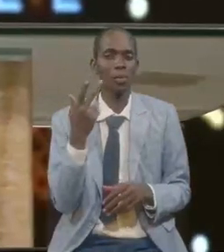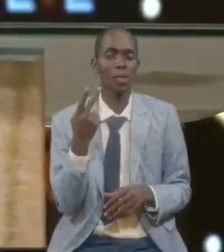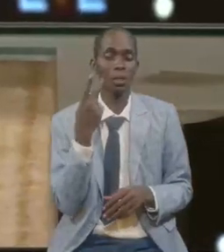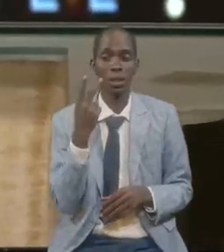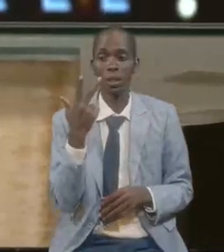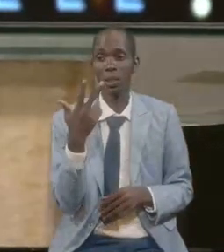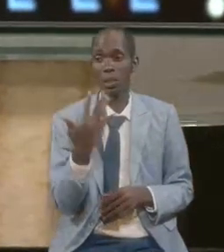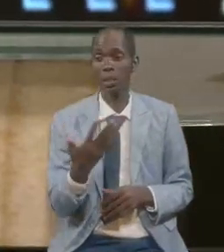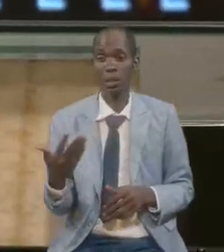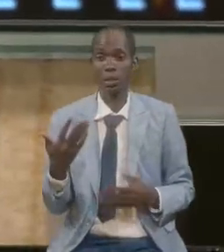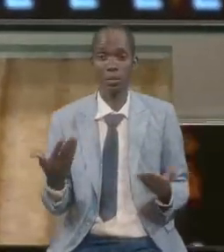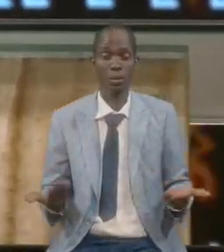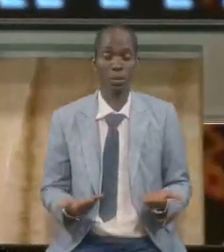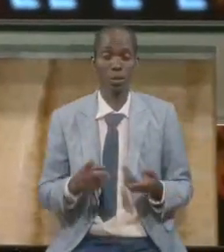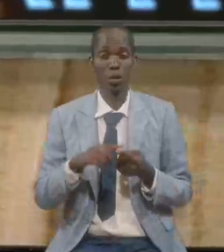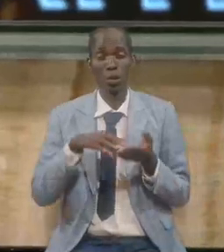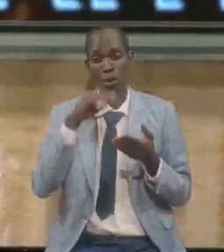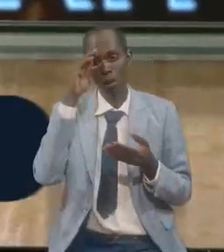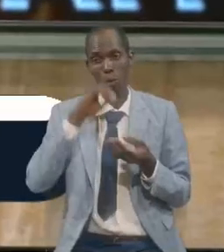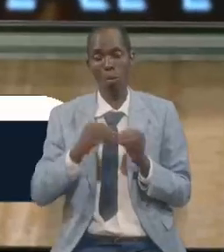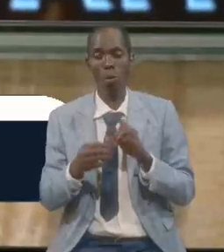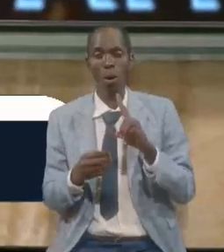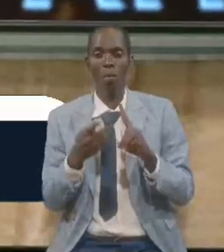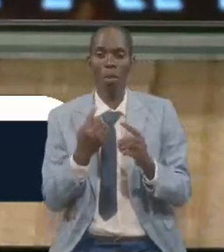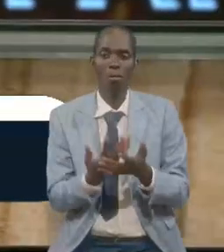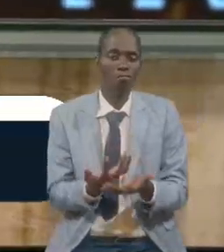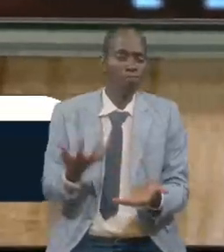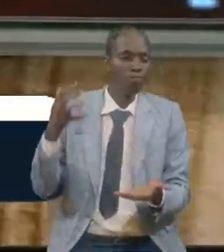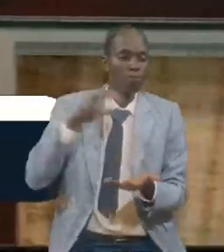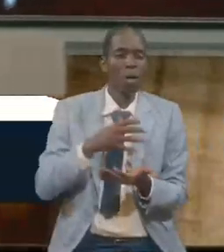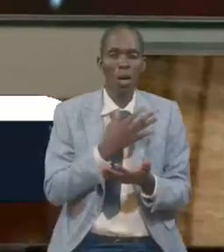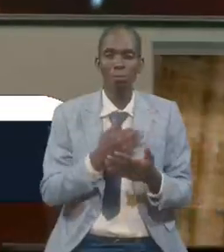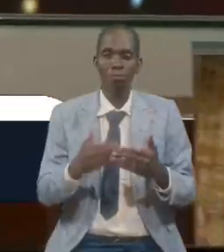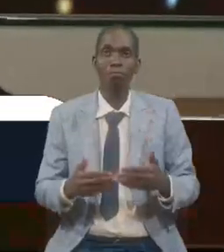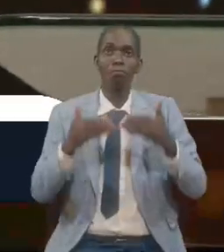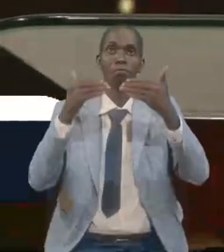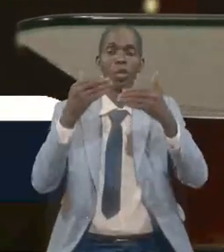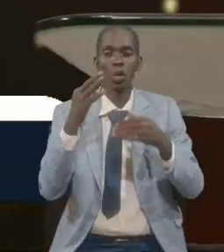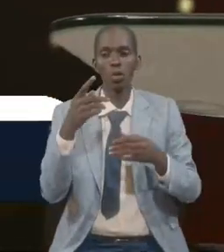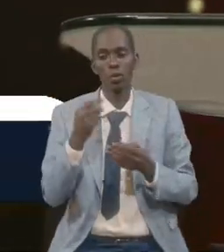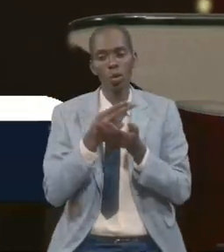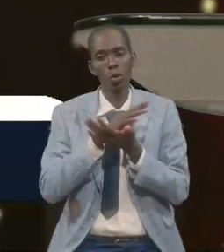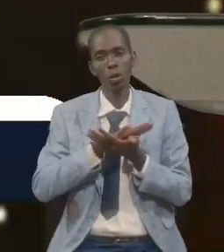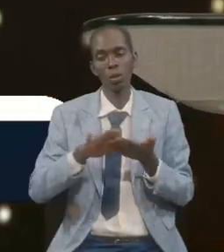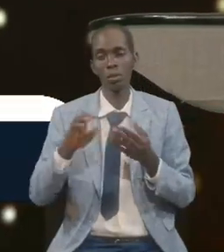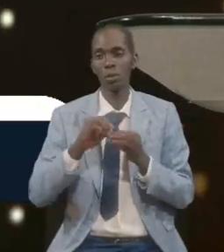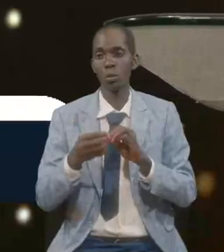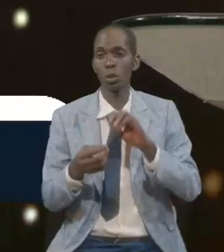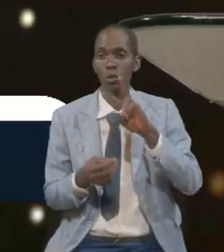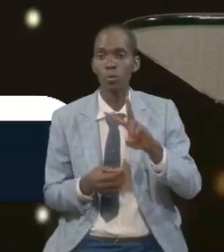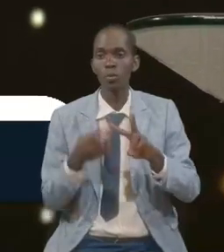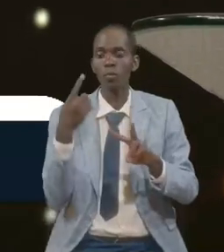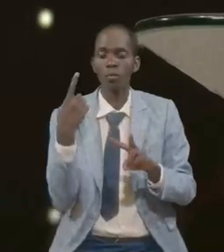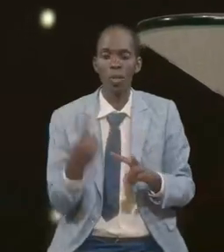allons voir trois sections ici. 1. La richesse et la promotion des pieux. 2.